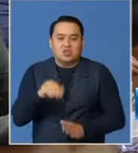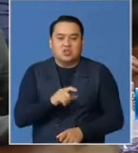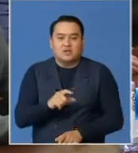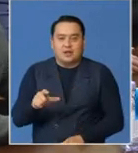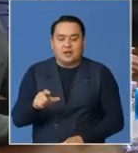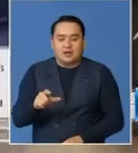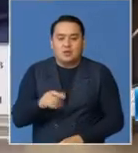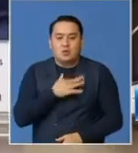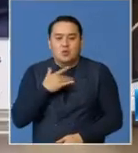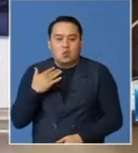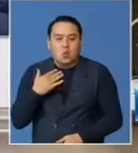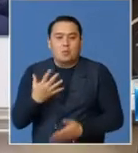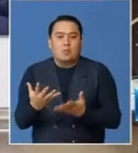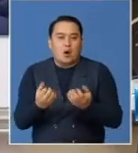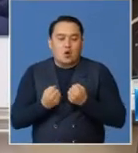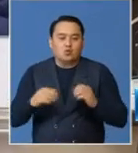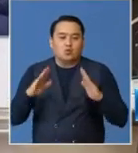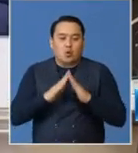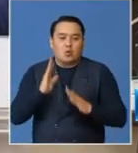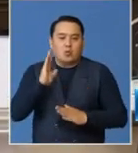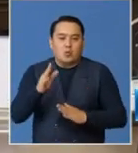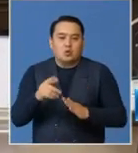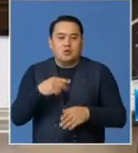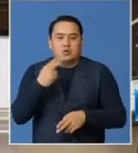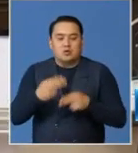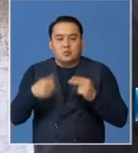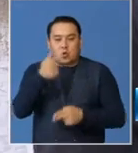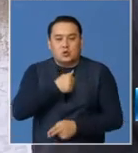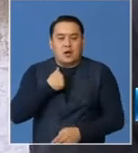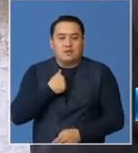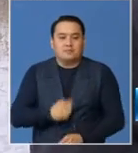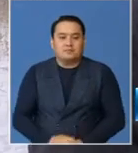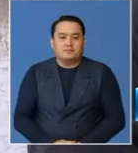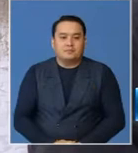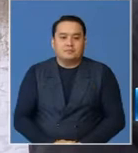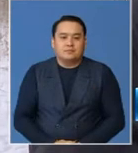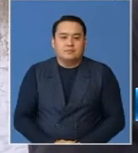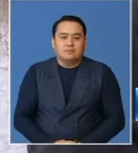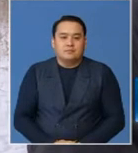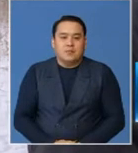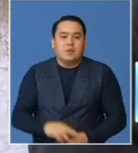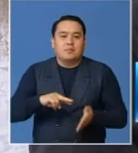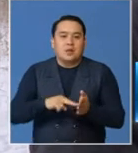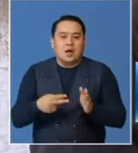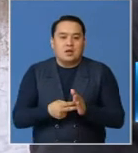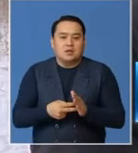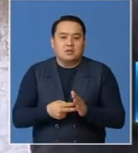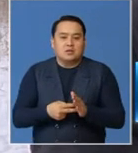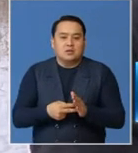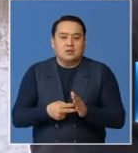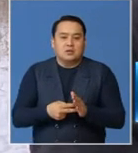человек. Многие из них получать жилье будут уже к концу года. В текущем году до конца года планируется